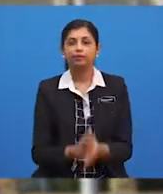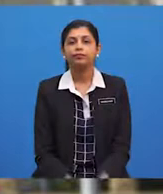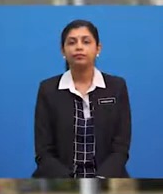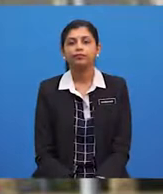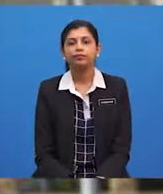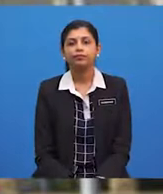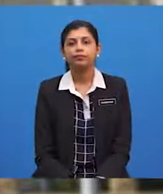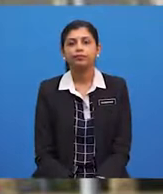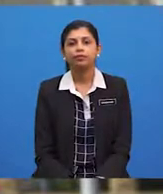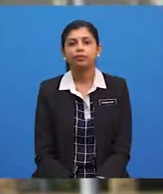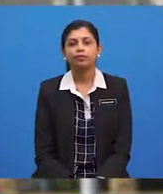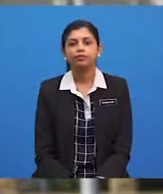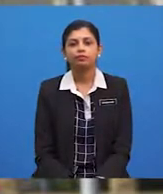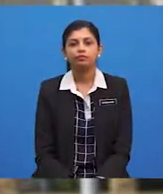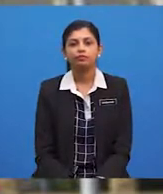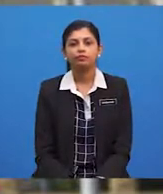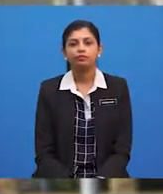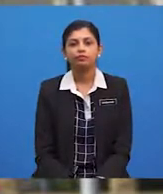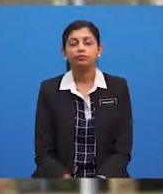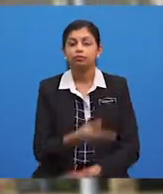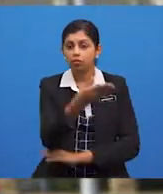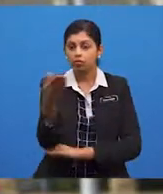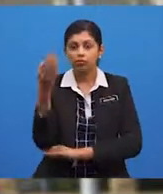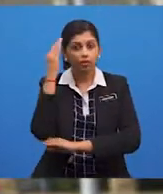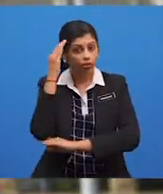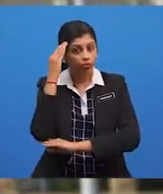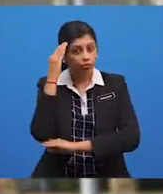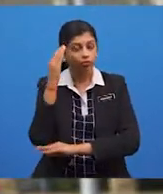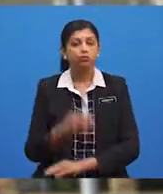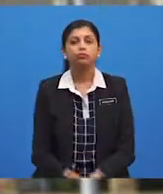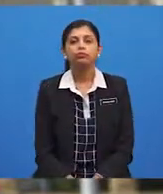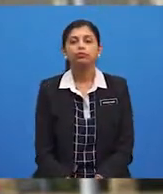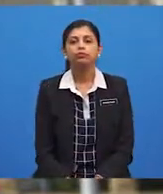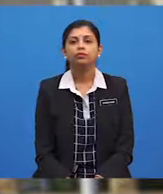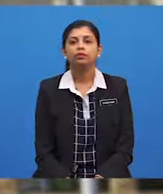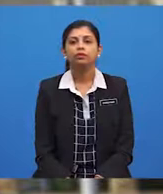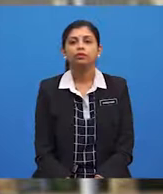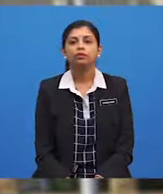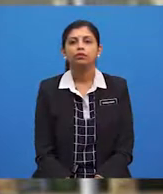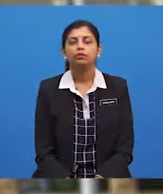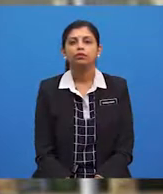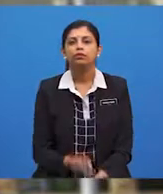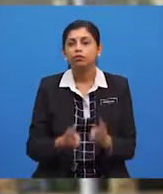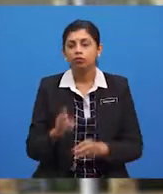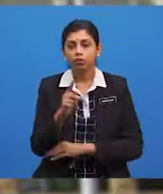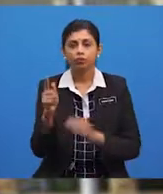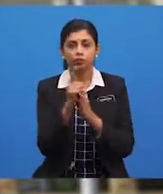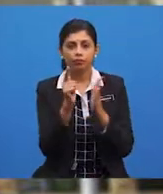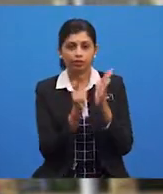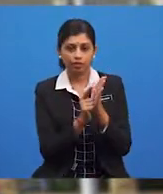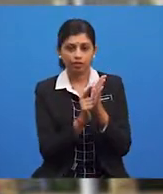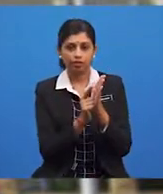Para pelajar sekalian, tahukah kamu bahawasanya walaupun perlembagaan